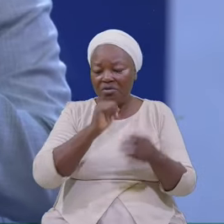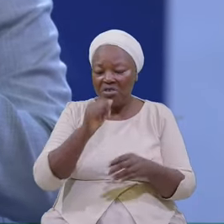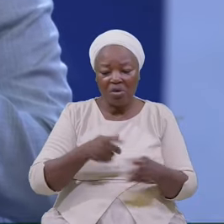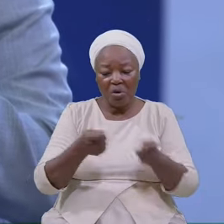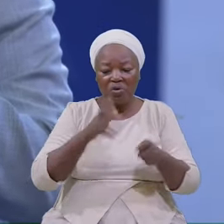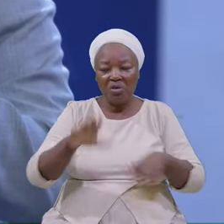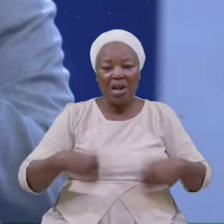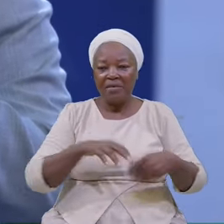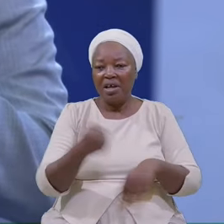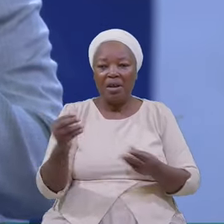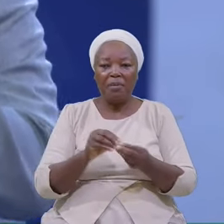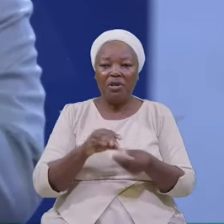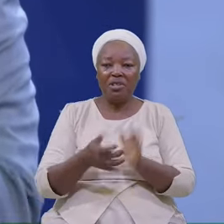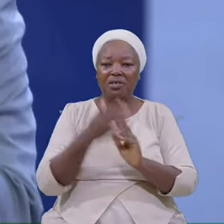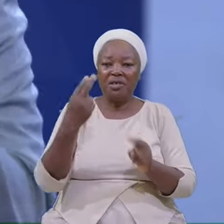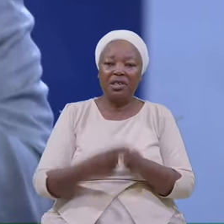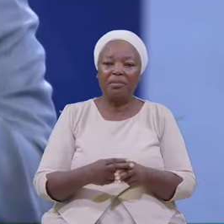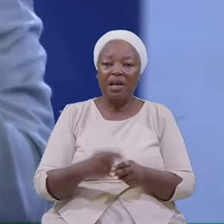L'incrédulité ne vous contrôlera plus.